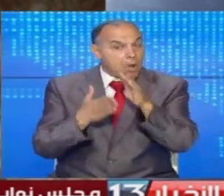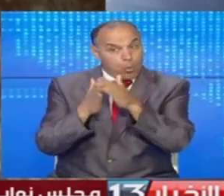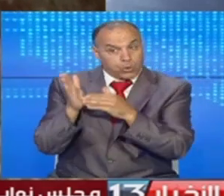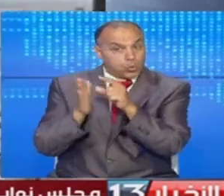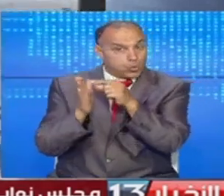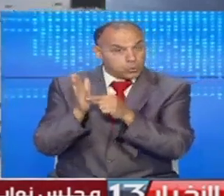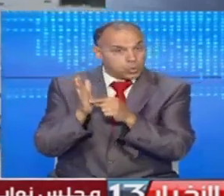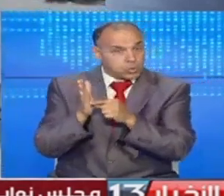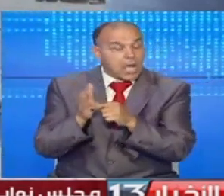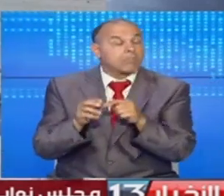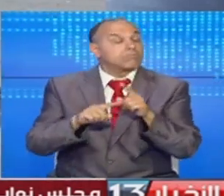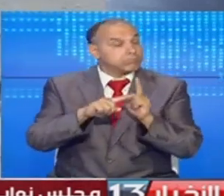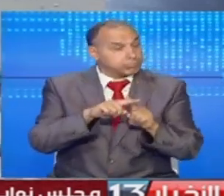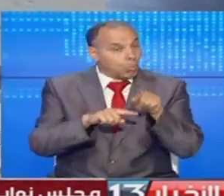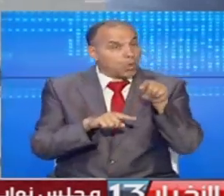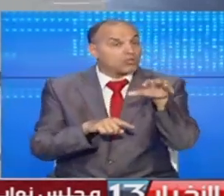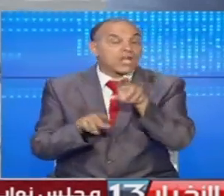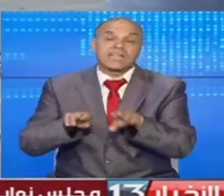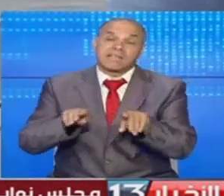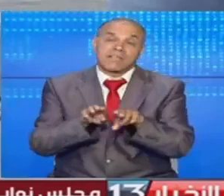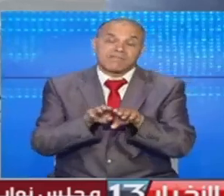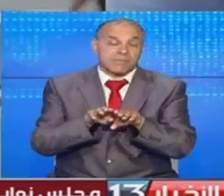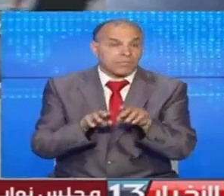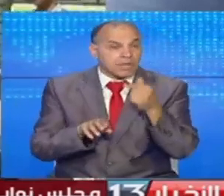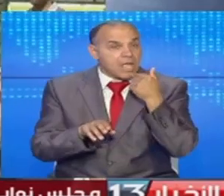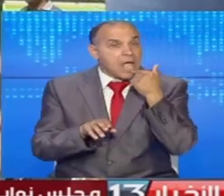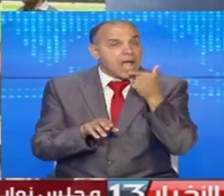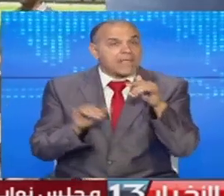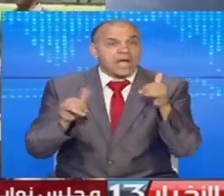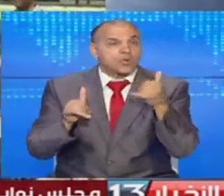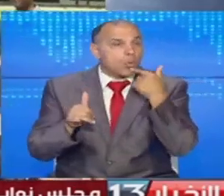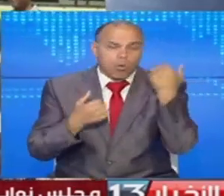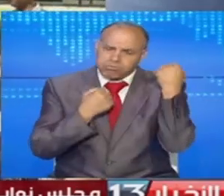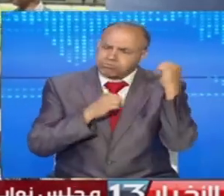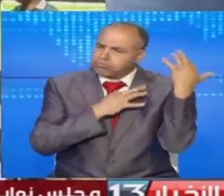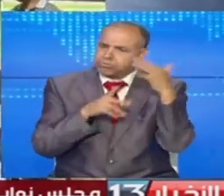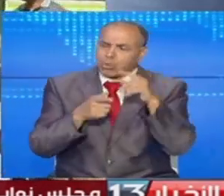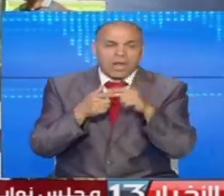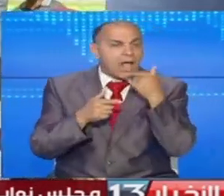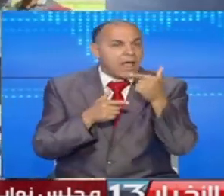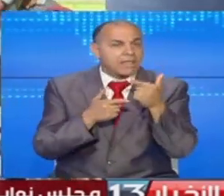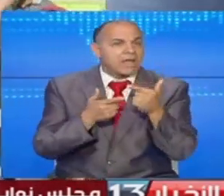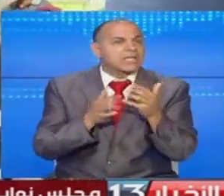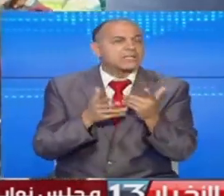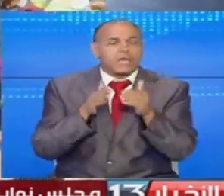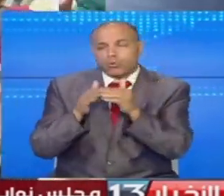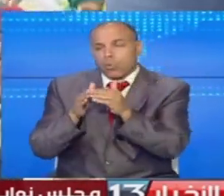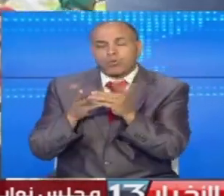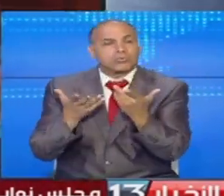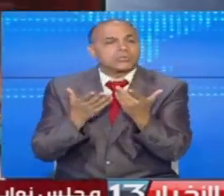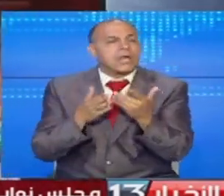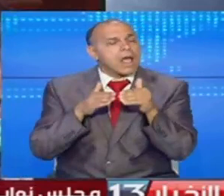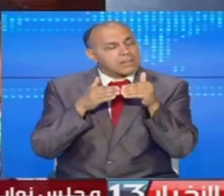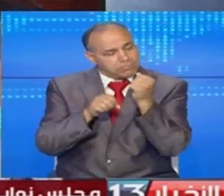عليه الدستور من تمييز إيجابي بين الجهات. فوارق خلقت أجواء من الاحتقان وارتفع معها منسوب المطالب بالحق في